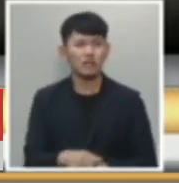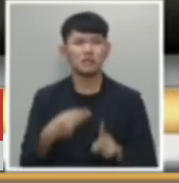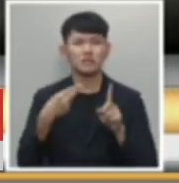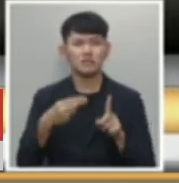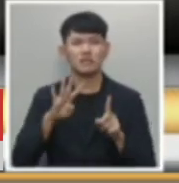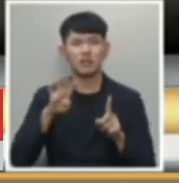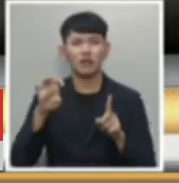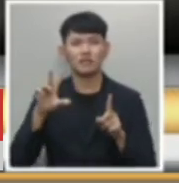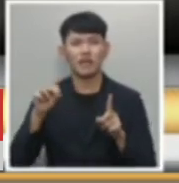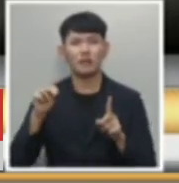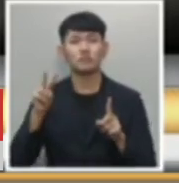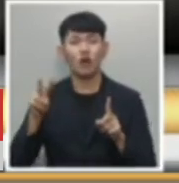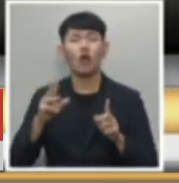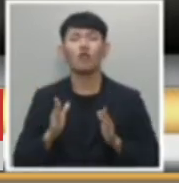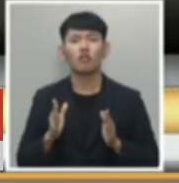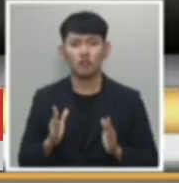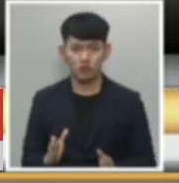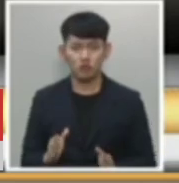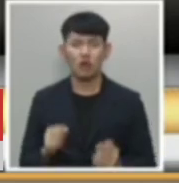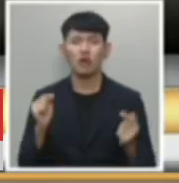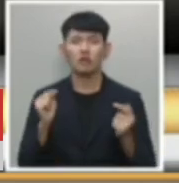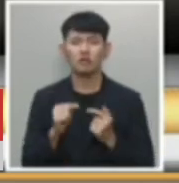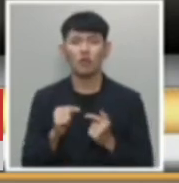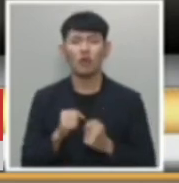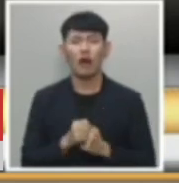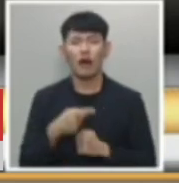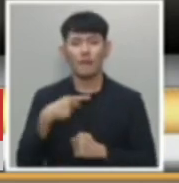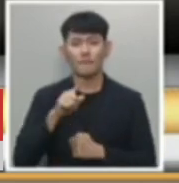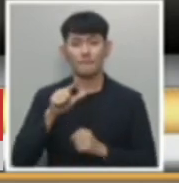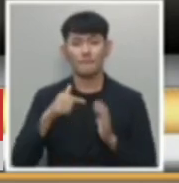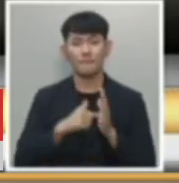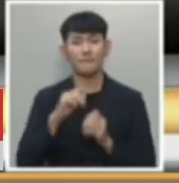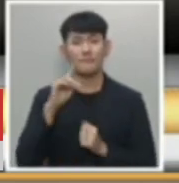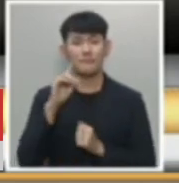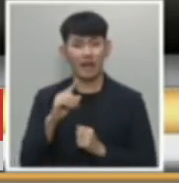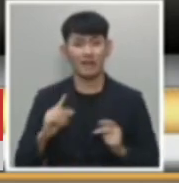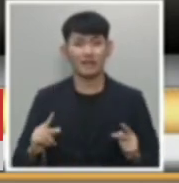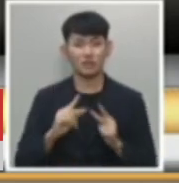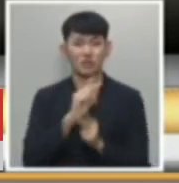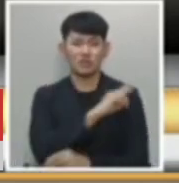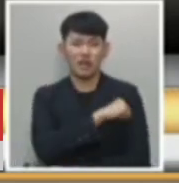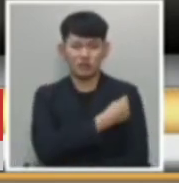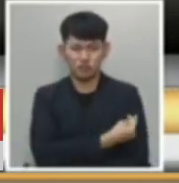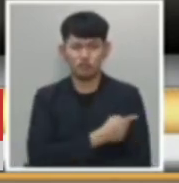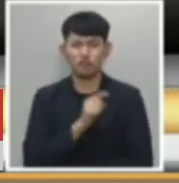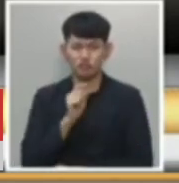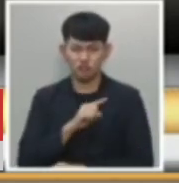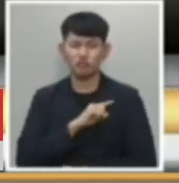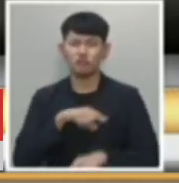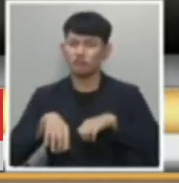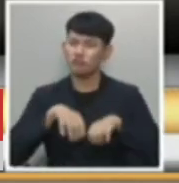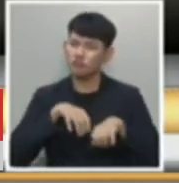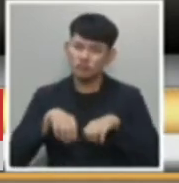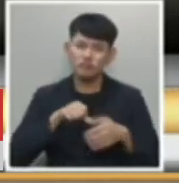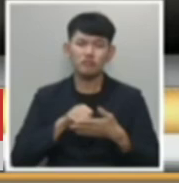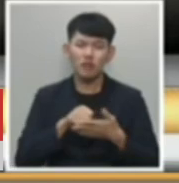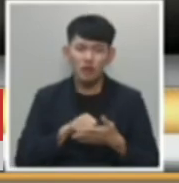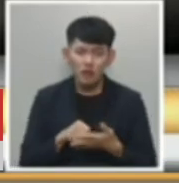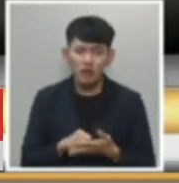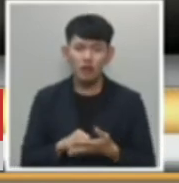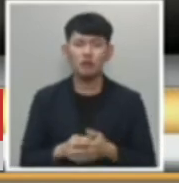1,432 คนนะครับในส่วนของสำนักปลัดนะครับก็ฝากว่าท่านต้องจัดการแก้ไขเรื่องนี้ให้ได้นะครับผมมีเรื่องของ